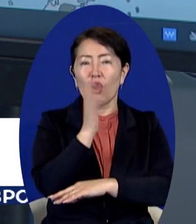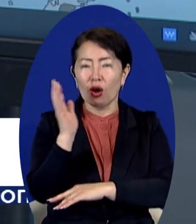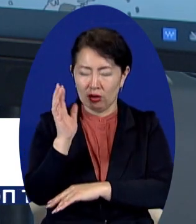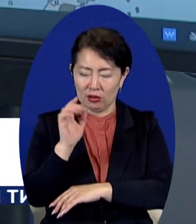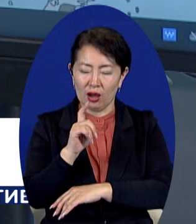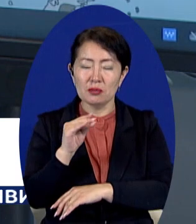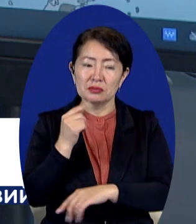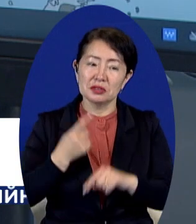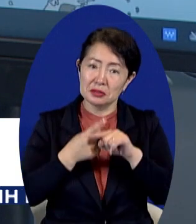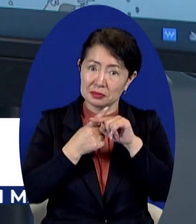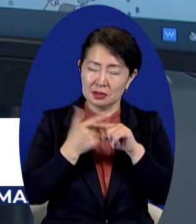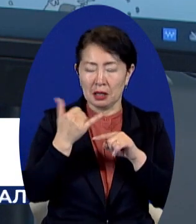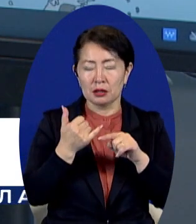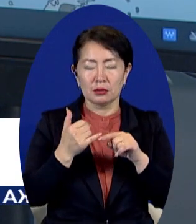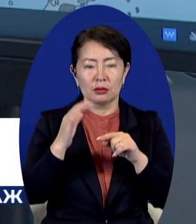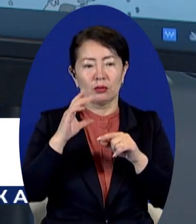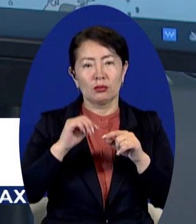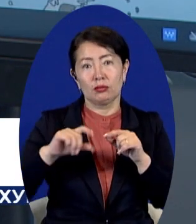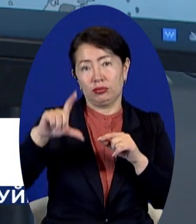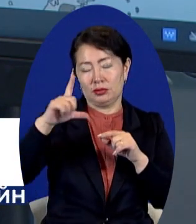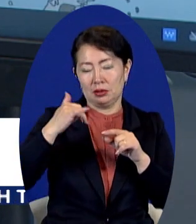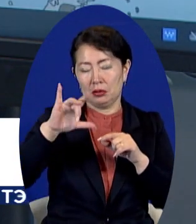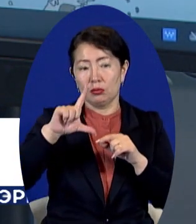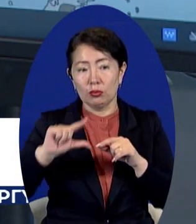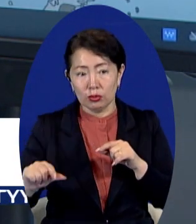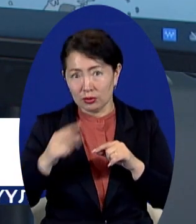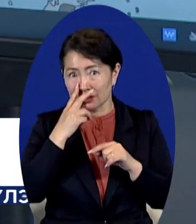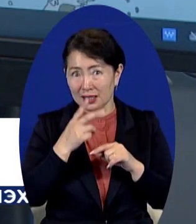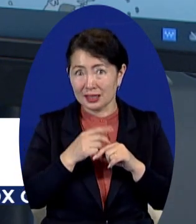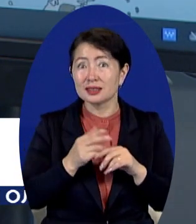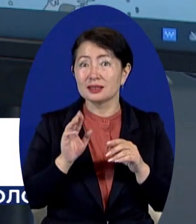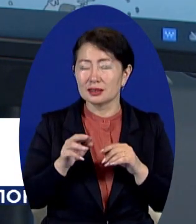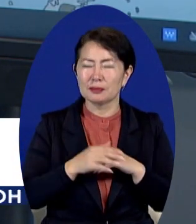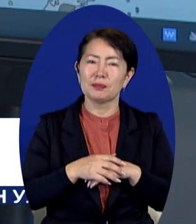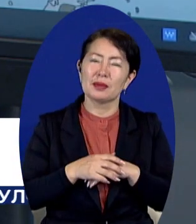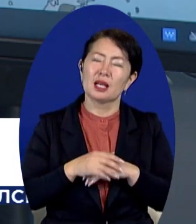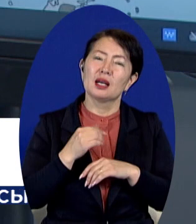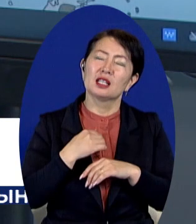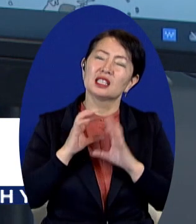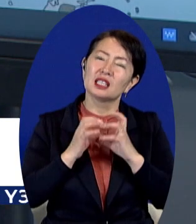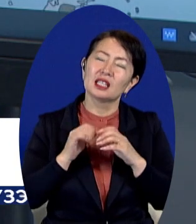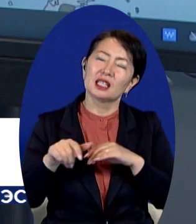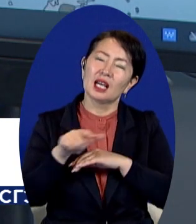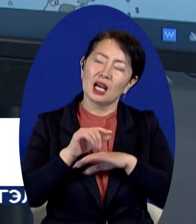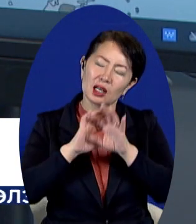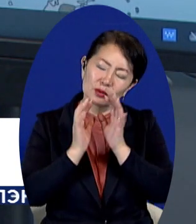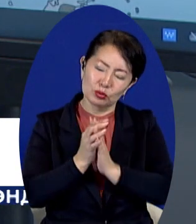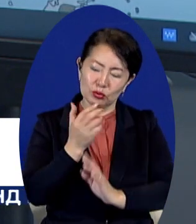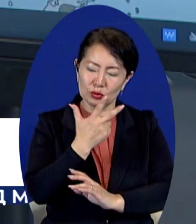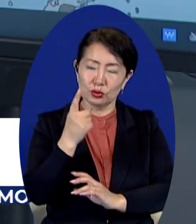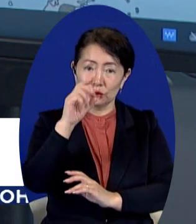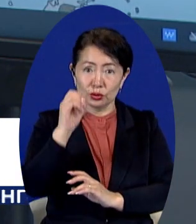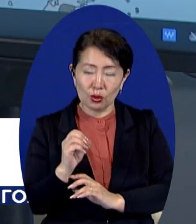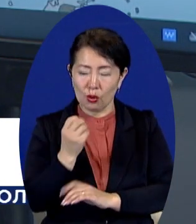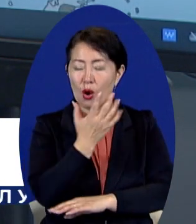өсөж байхад зарим нь одоо буурсан судалгааг та бүхэн сая харлаа. За өнөөдрийн байдлаар дэлхийн нийт газар нутгийн 31% нь